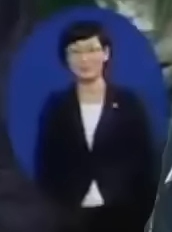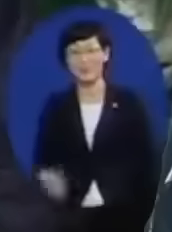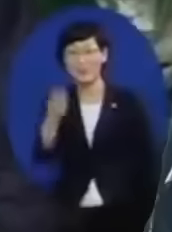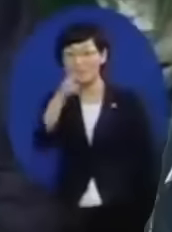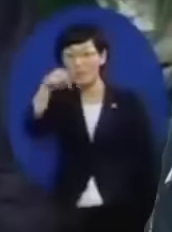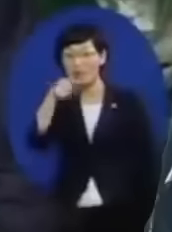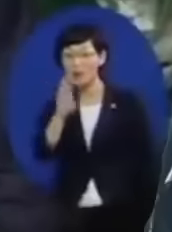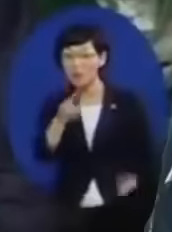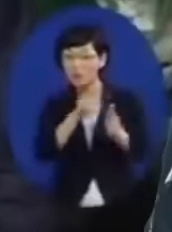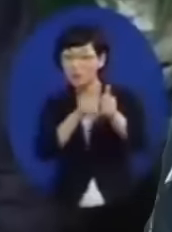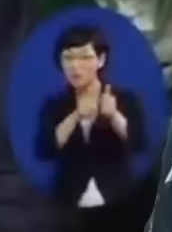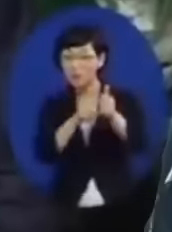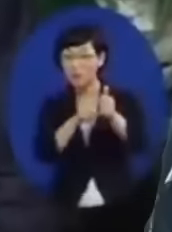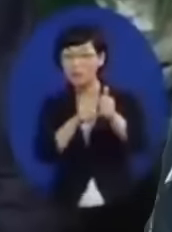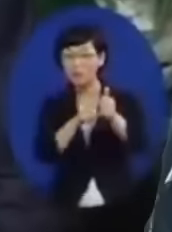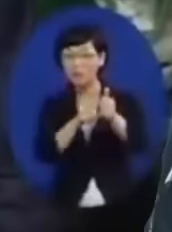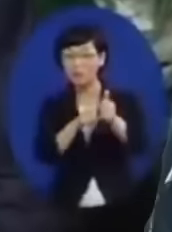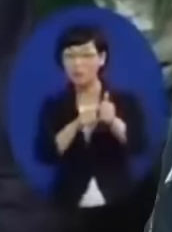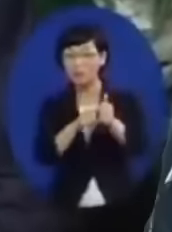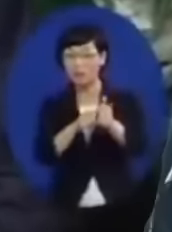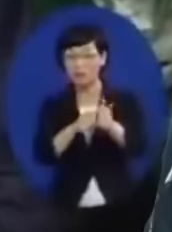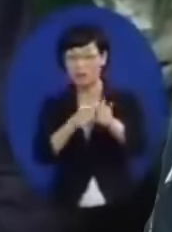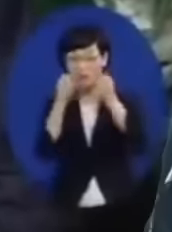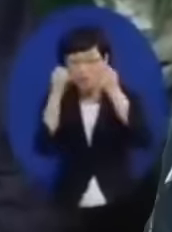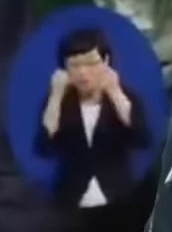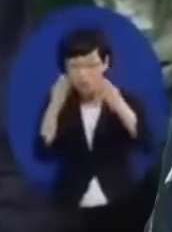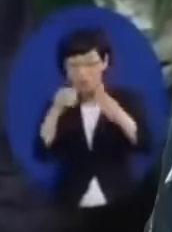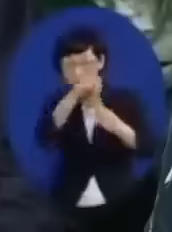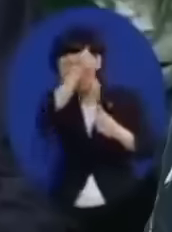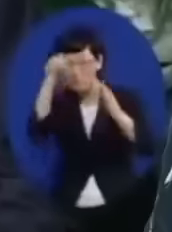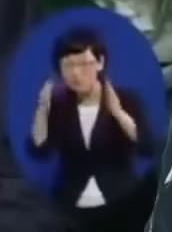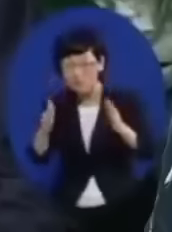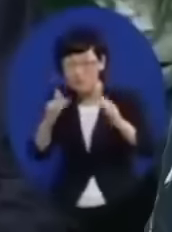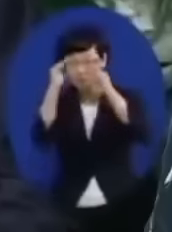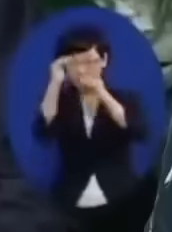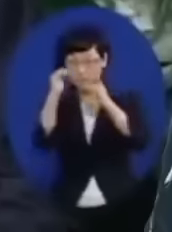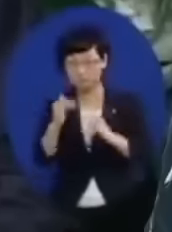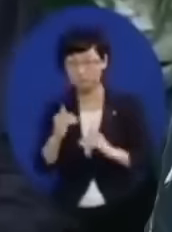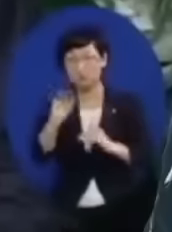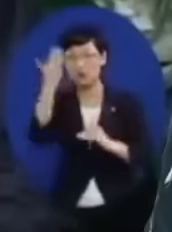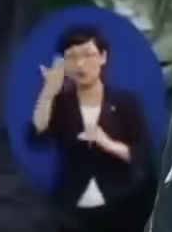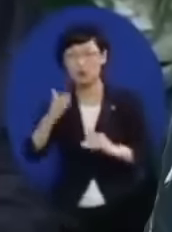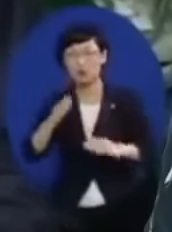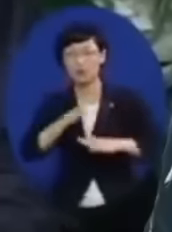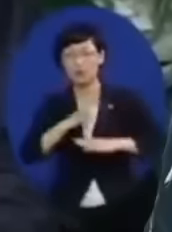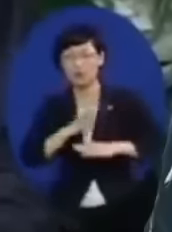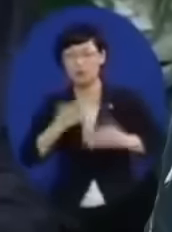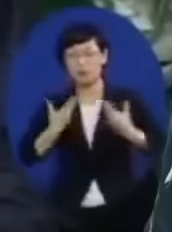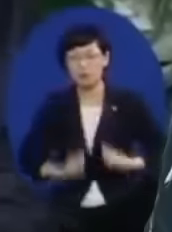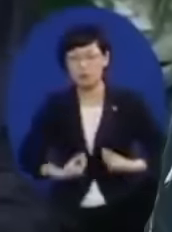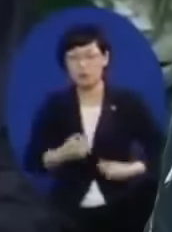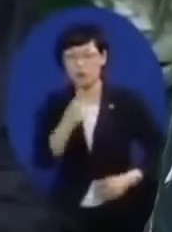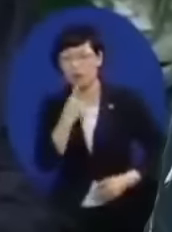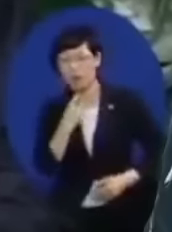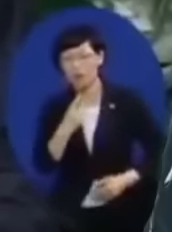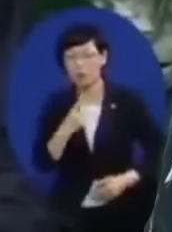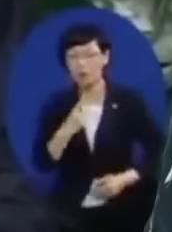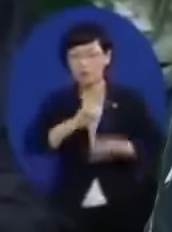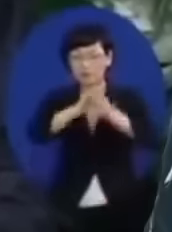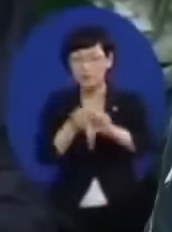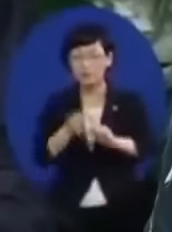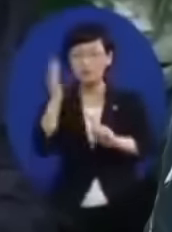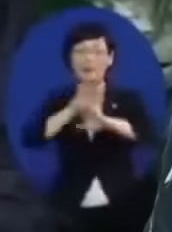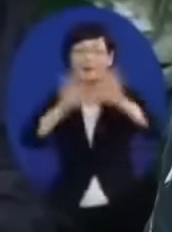야곱은 새로운 인생이 생기되었습니다. 불안과 공포와 좌절과 절망 대신에 하늘을